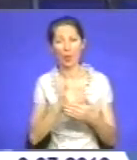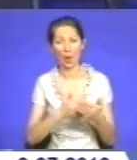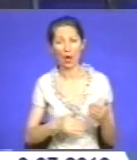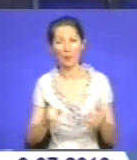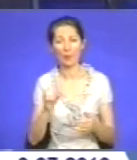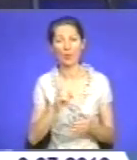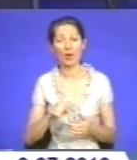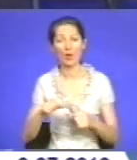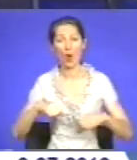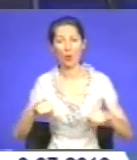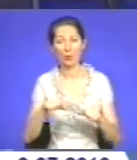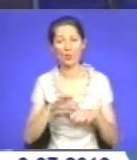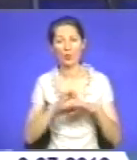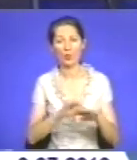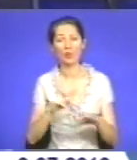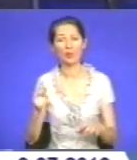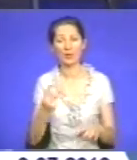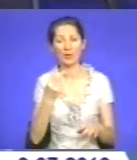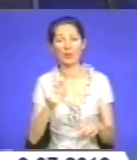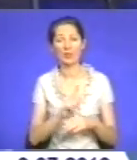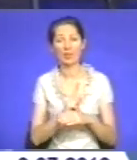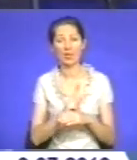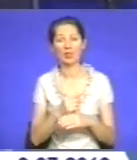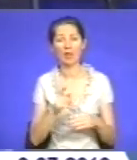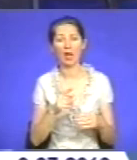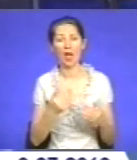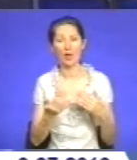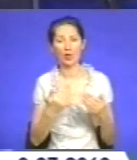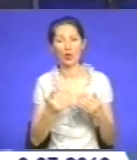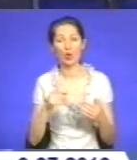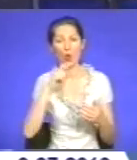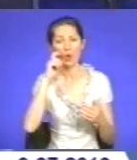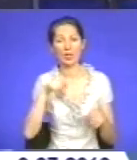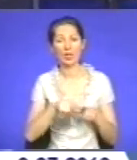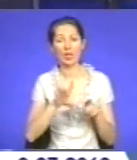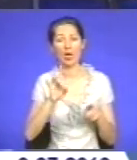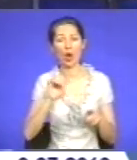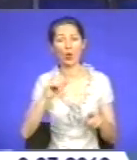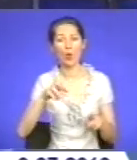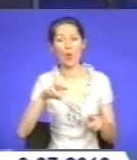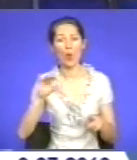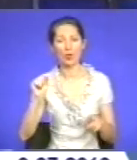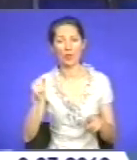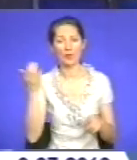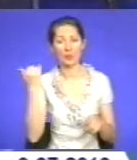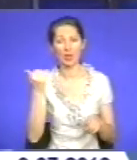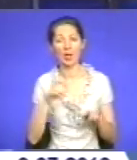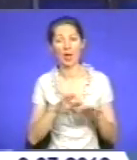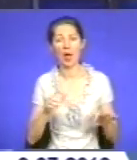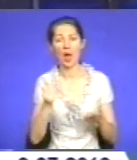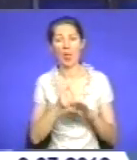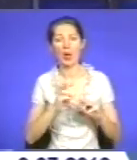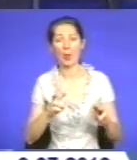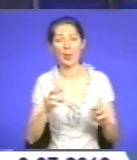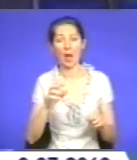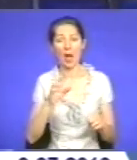Єврокомісія проводить подвійні стандарти відносно України і Румунії. Колишній заступник генпрокурора України Микола Обіхот вважає, що європейські